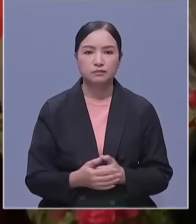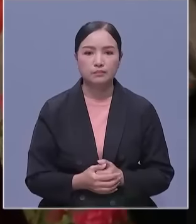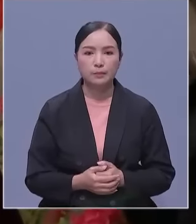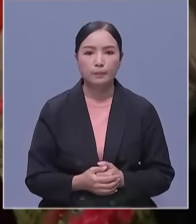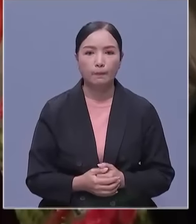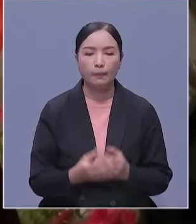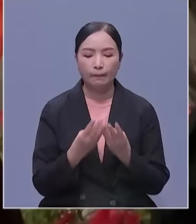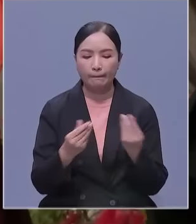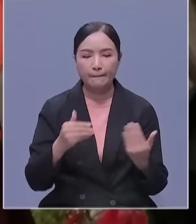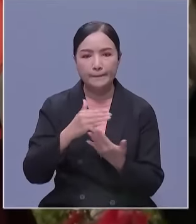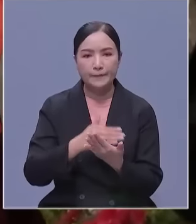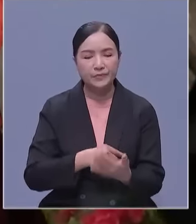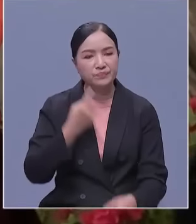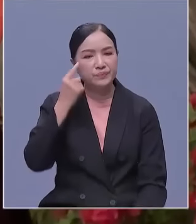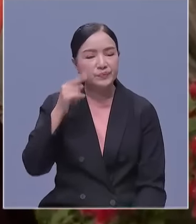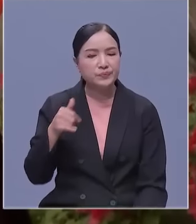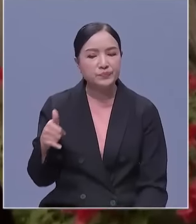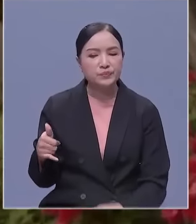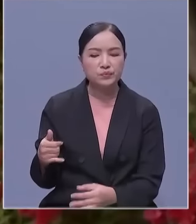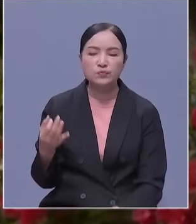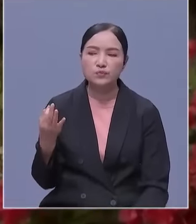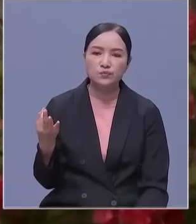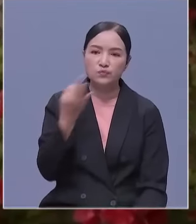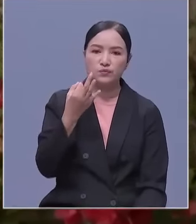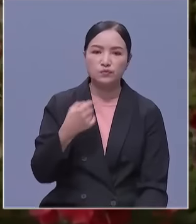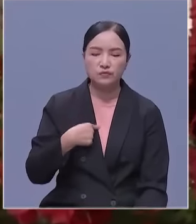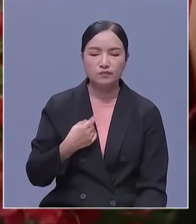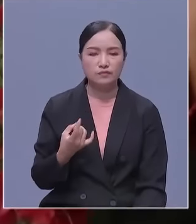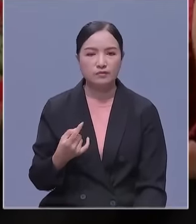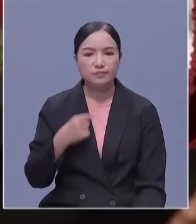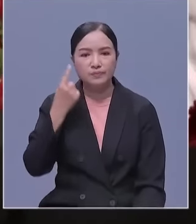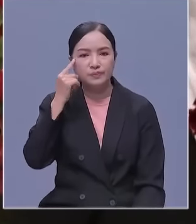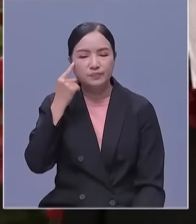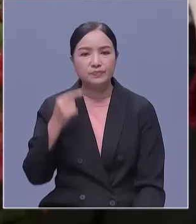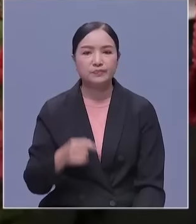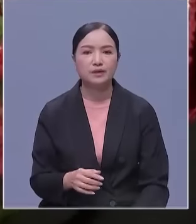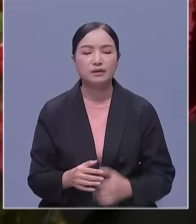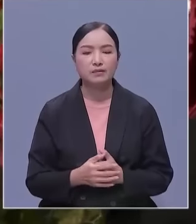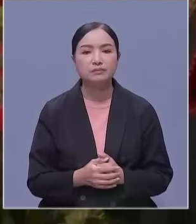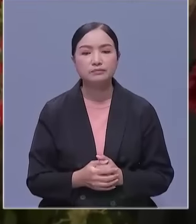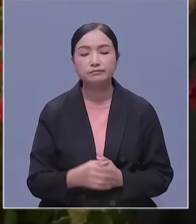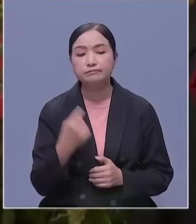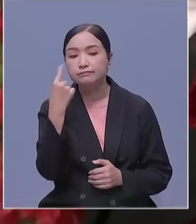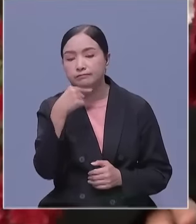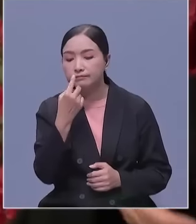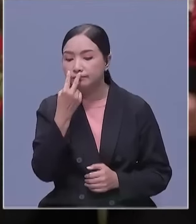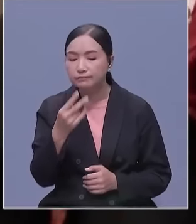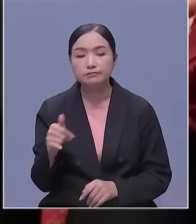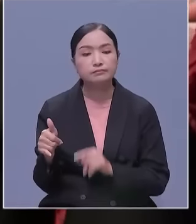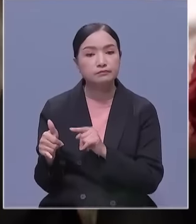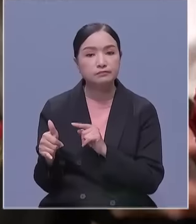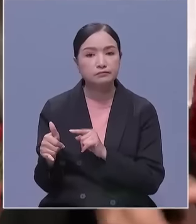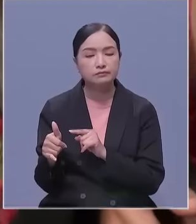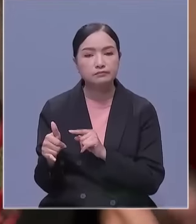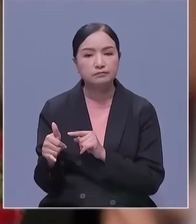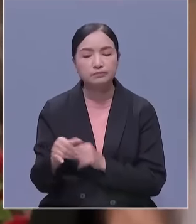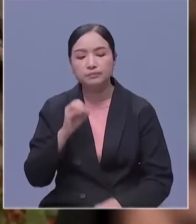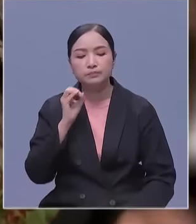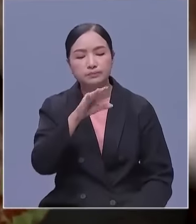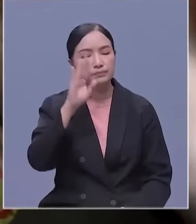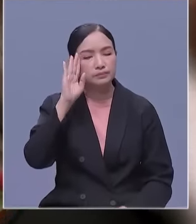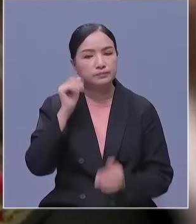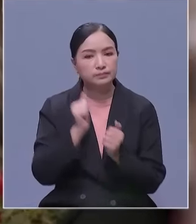ละเอียดยังไม่ทราบว่าคุณชัยวัฒน์ฟ้องหมิ่นประมาทแม่ในเนื้อหาใดนะครับคุณแม่ยังบอกอีกว่าใครพบเห็นคุณชัยวัฒน์เนี่ยขอให้แจ้งเบาะแสตำรว